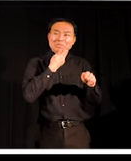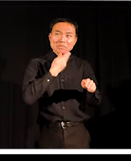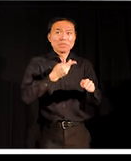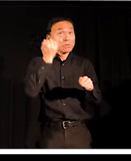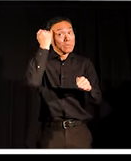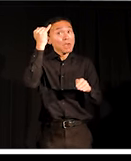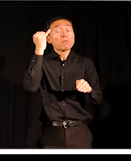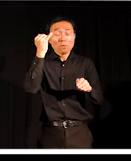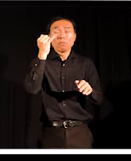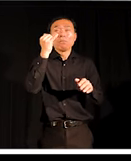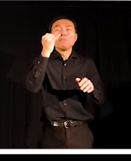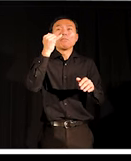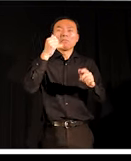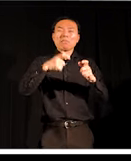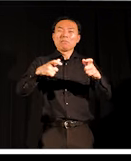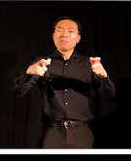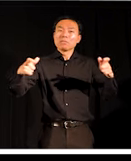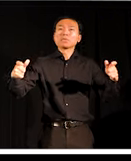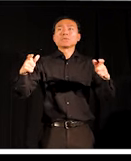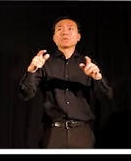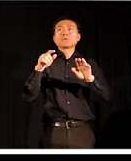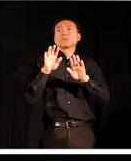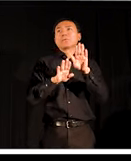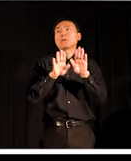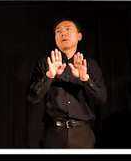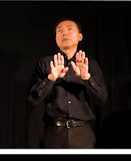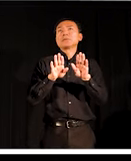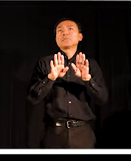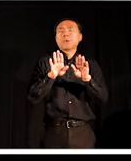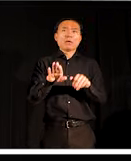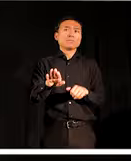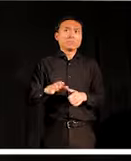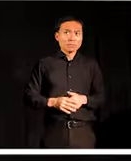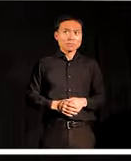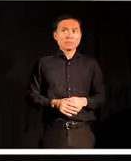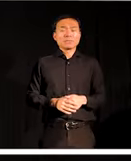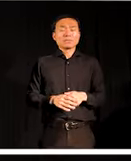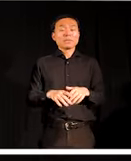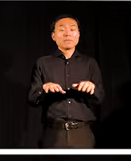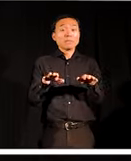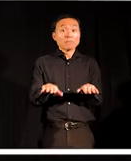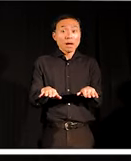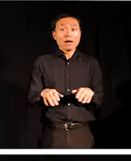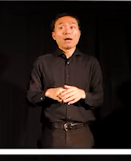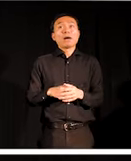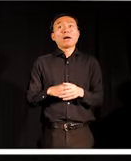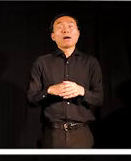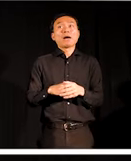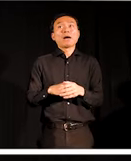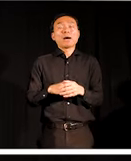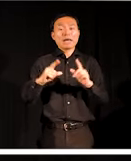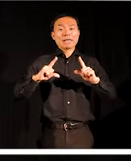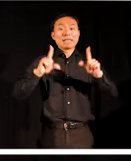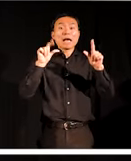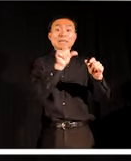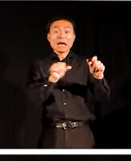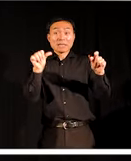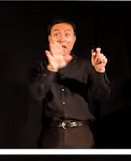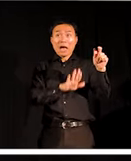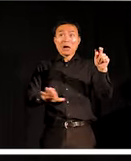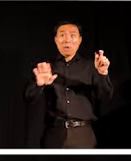れ徐々に広がってるという声もあります本当に今あの東アジアではです